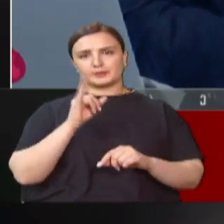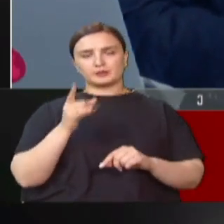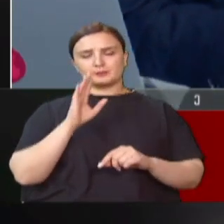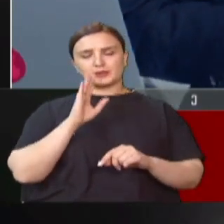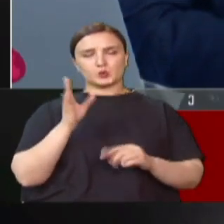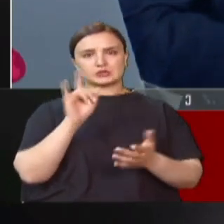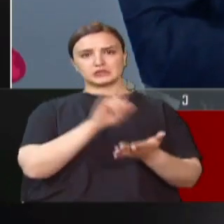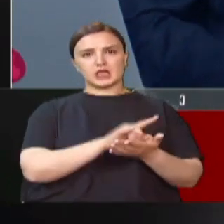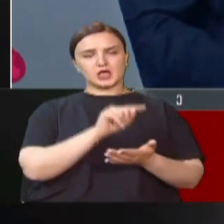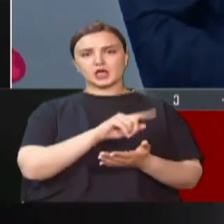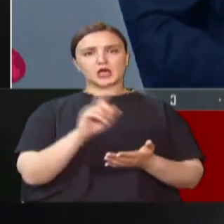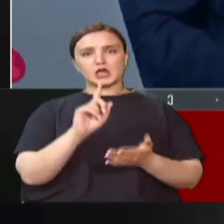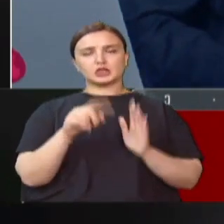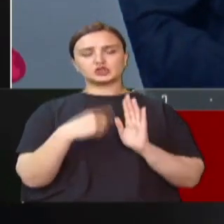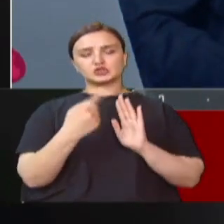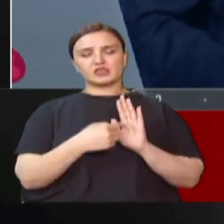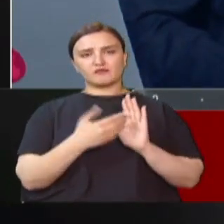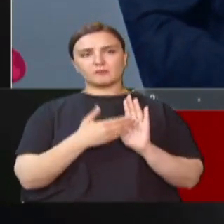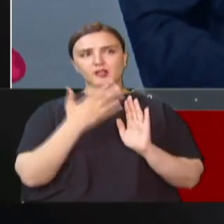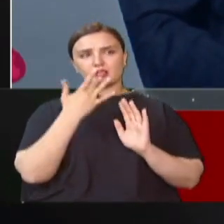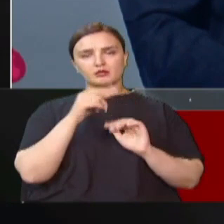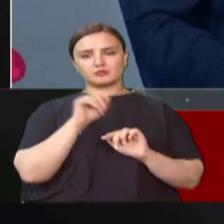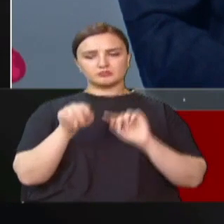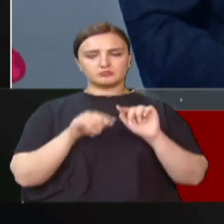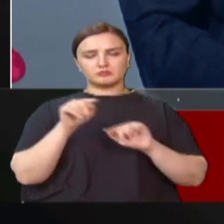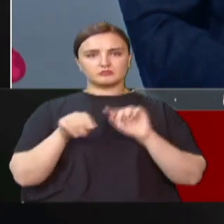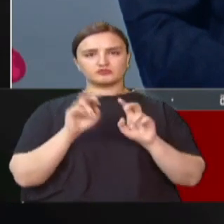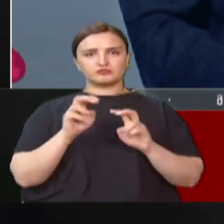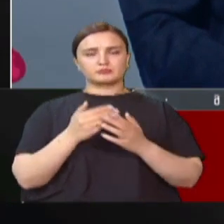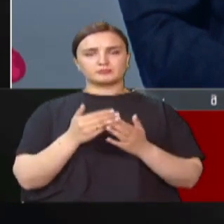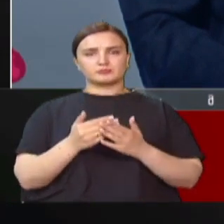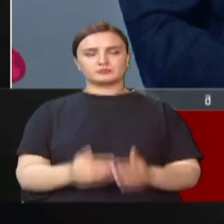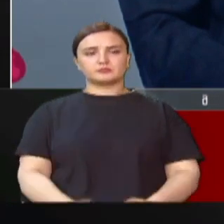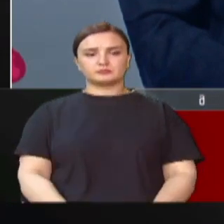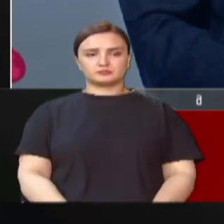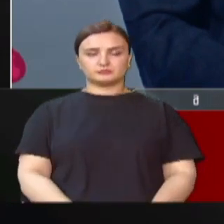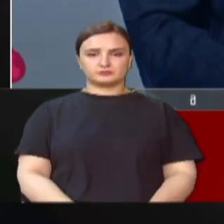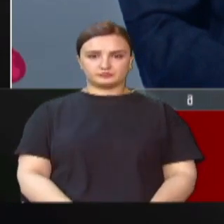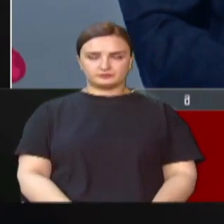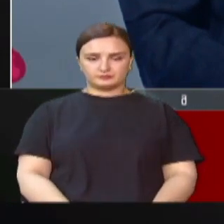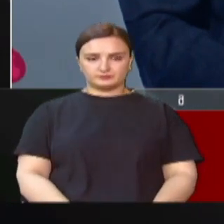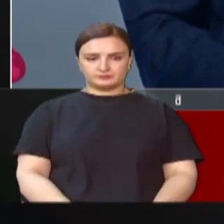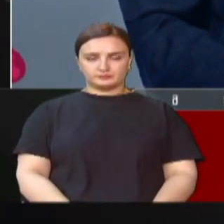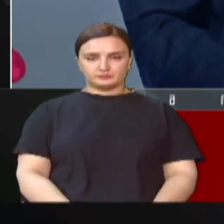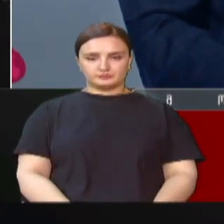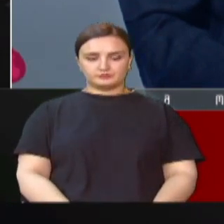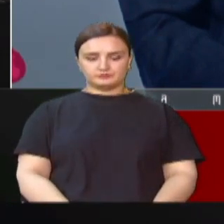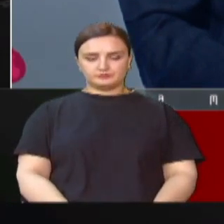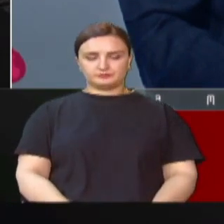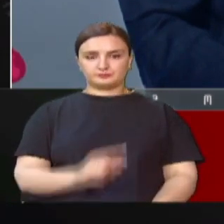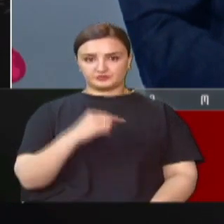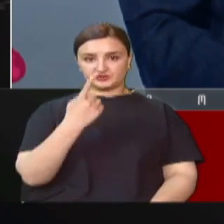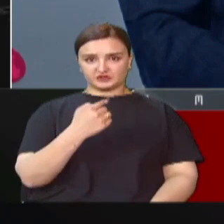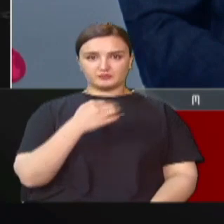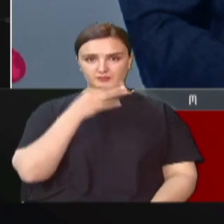აინტერესებთ და რაში კითხვები აქვთ ჩვენს დასავლურ პარტნიორებთან და ჩვენი ხელისუფლების პირველ პირობას? კი ბატონო, მე ამ კითხვაზე აუცილებლად პასუხს გაქცევ